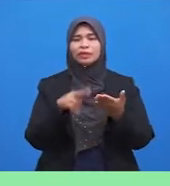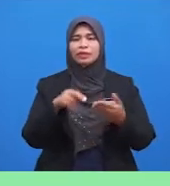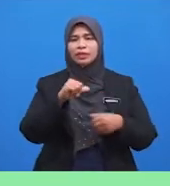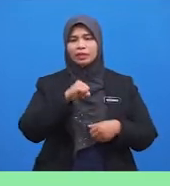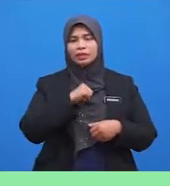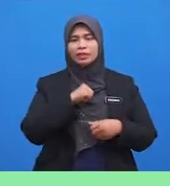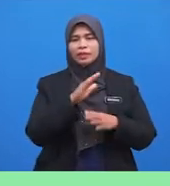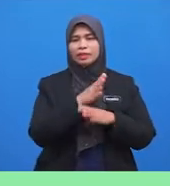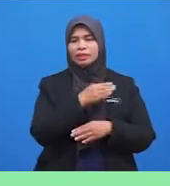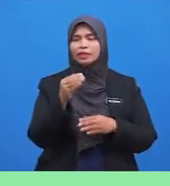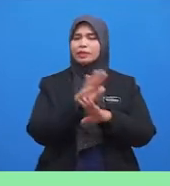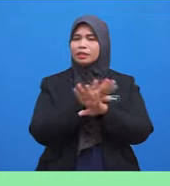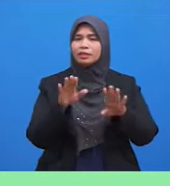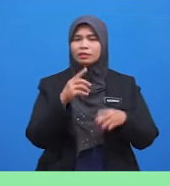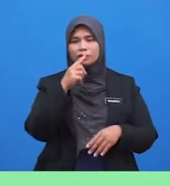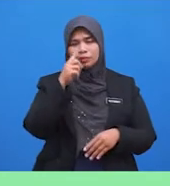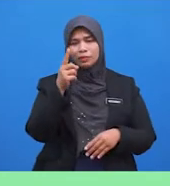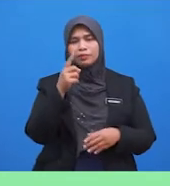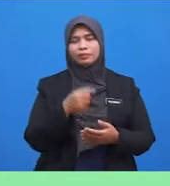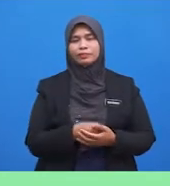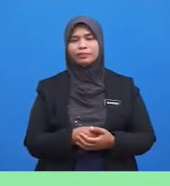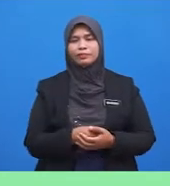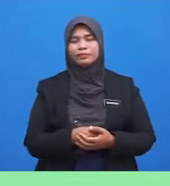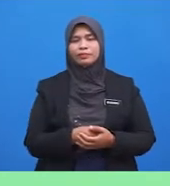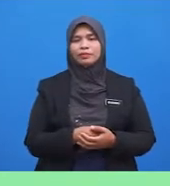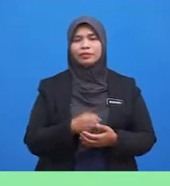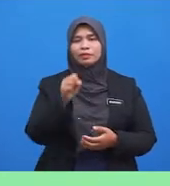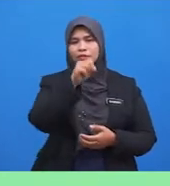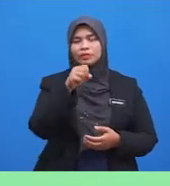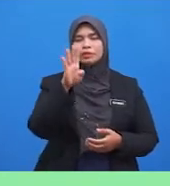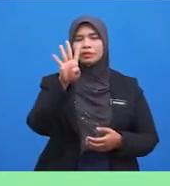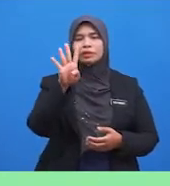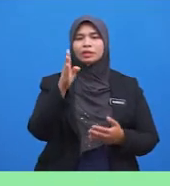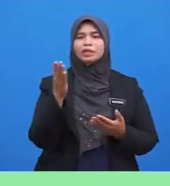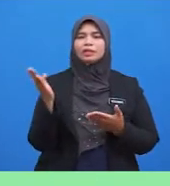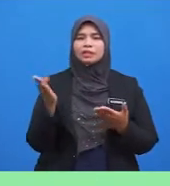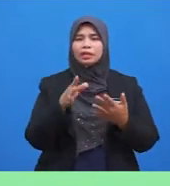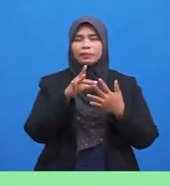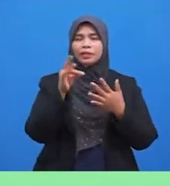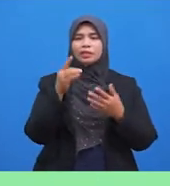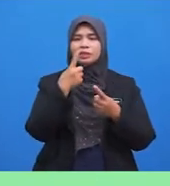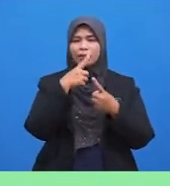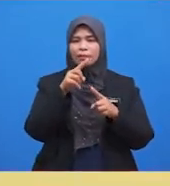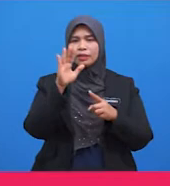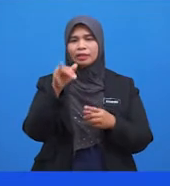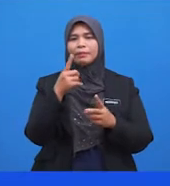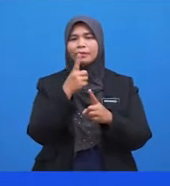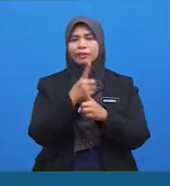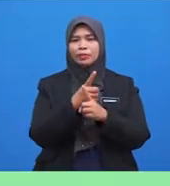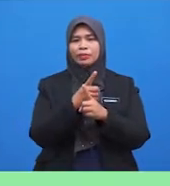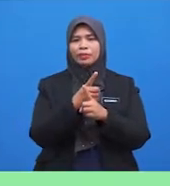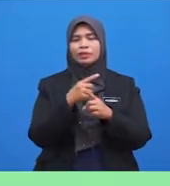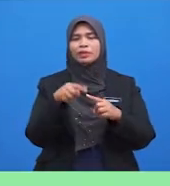diri dan tidak sombong. Soalan keempat, sila pilih jawapan yang